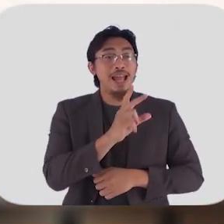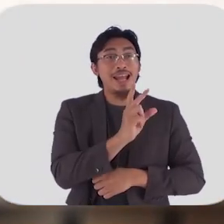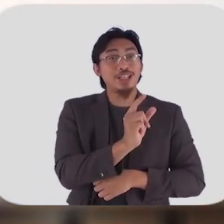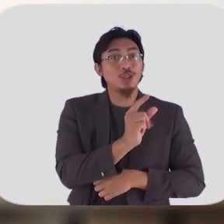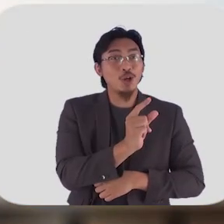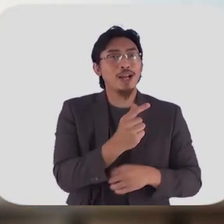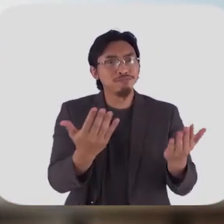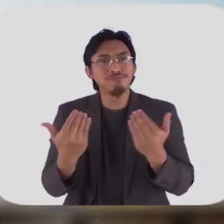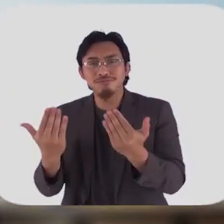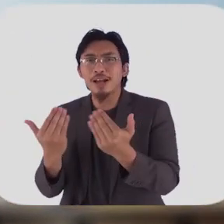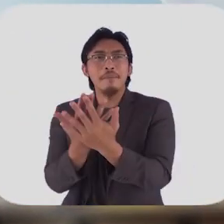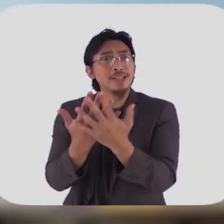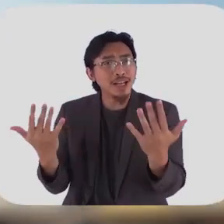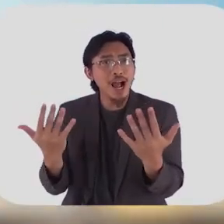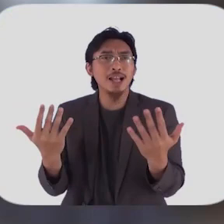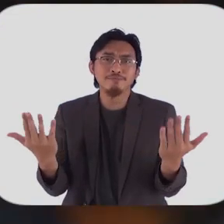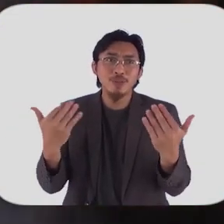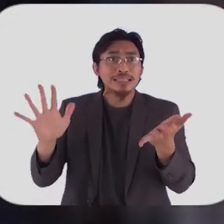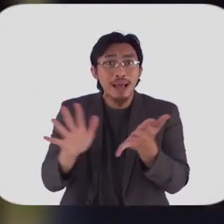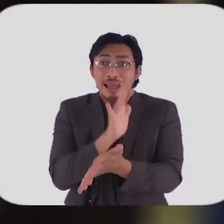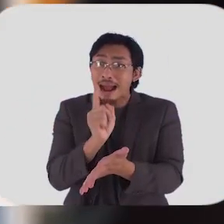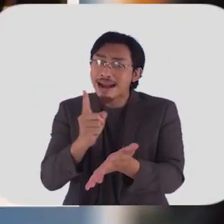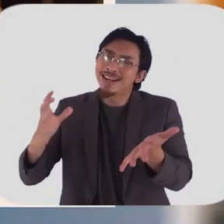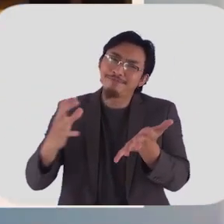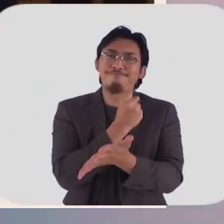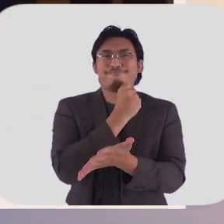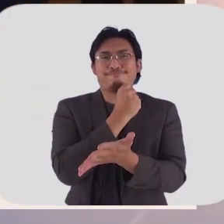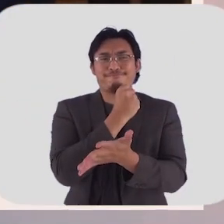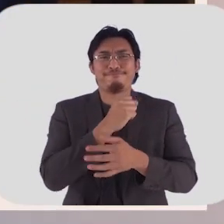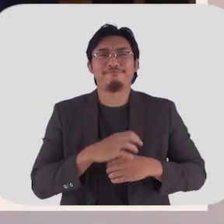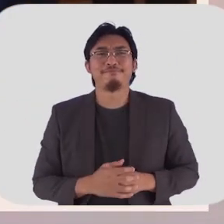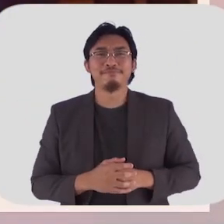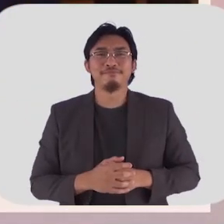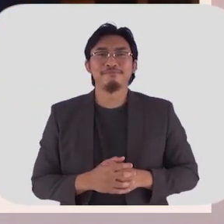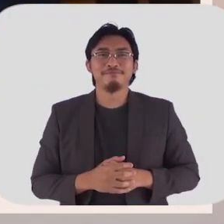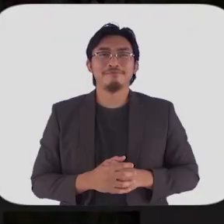Proyek Restore mengajak masyarakat dalam memanfaatkan setiap kesempatan yang datang.